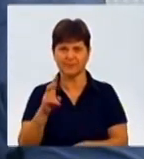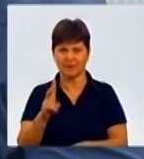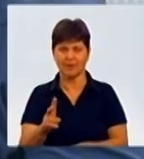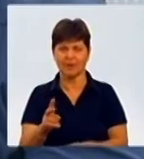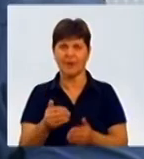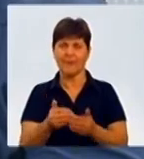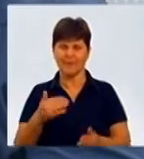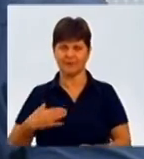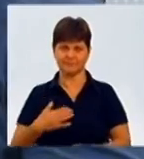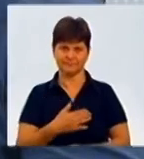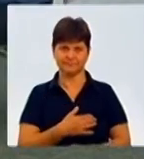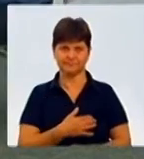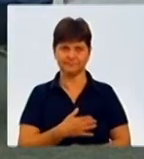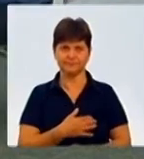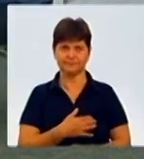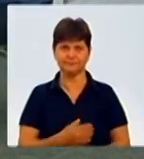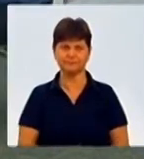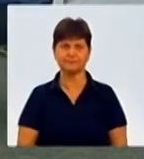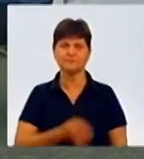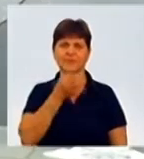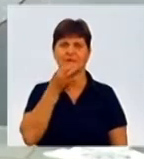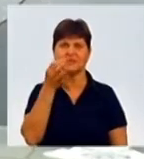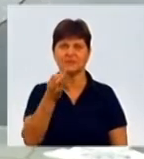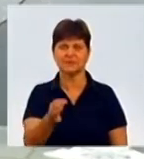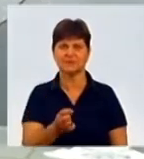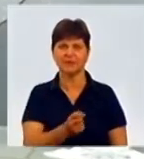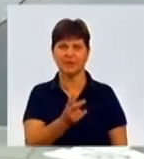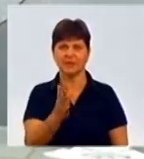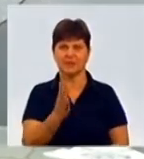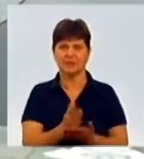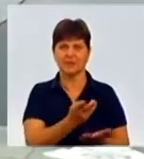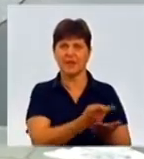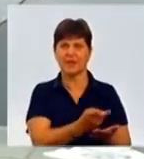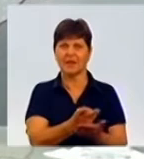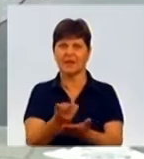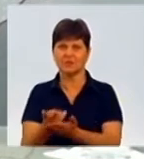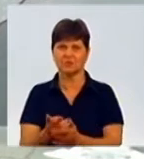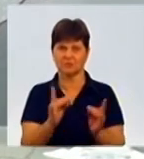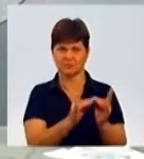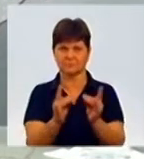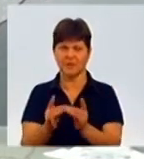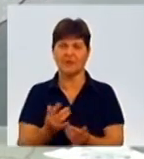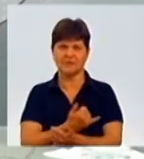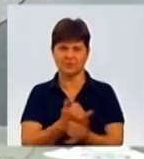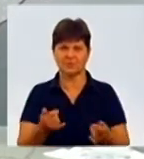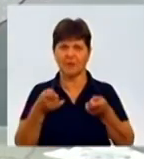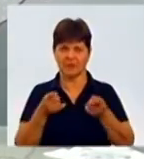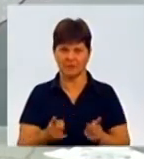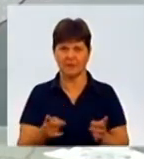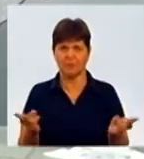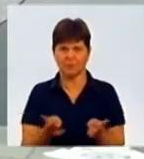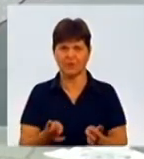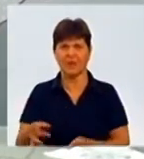молочної залози. Скажіть, ось наявна кількість ліжок, чи вона забезпечує реальні потреби